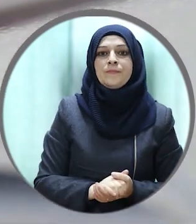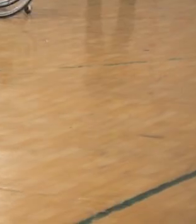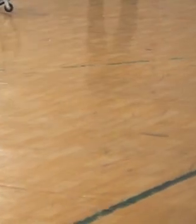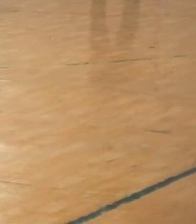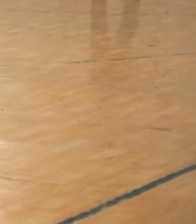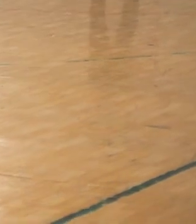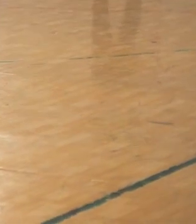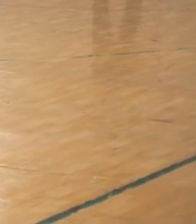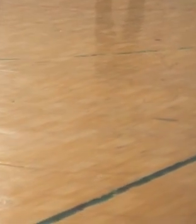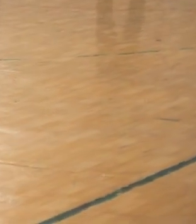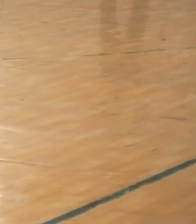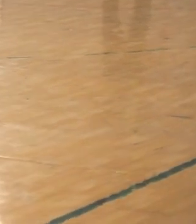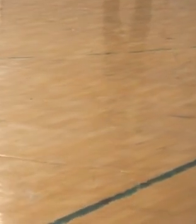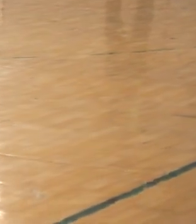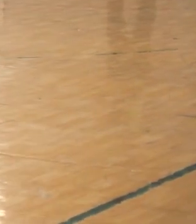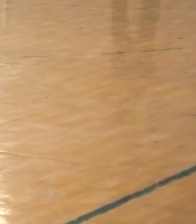التعيين.